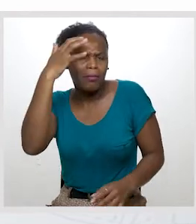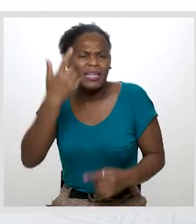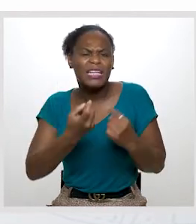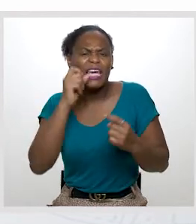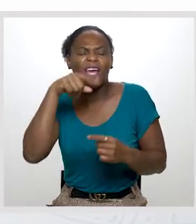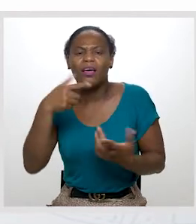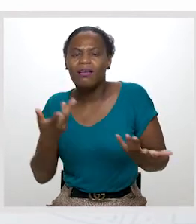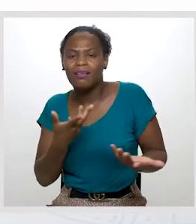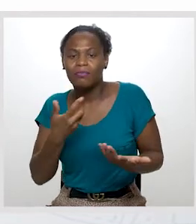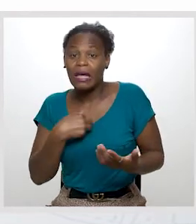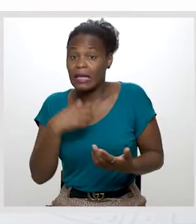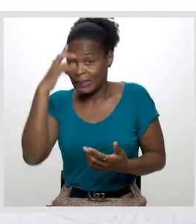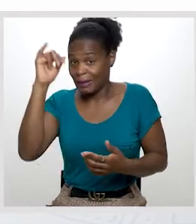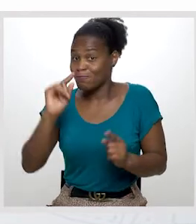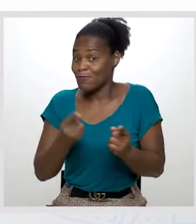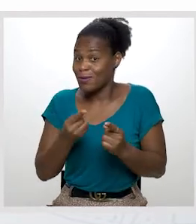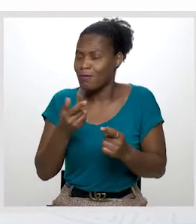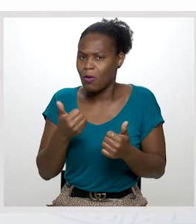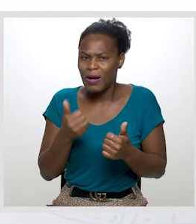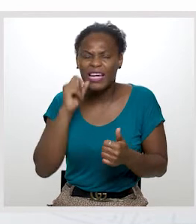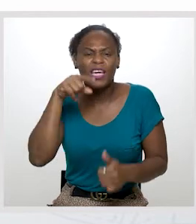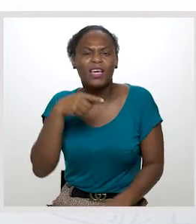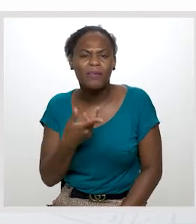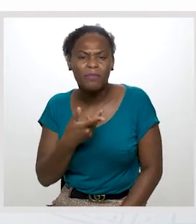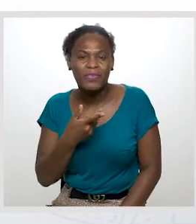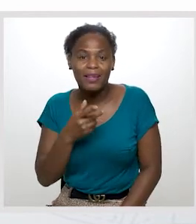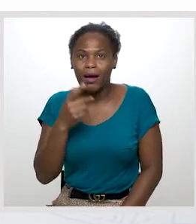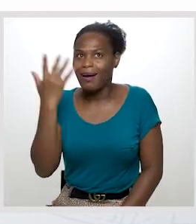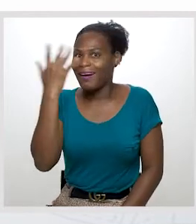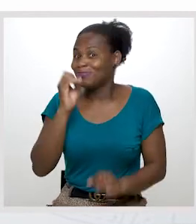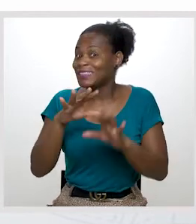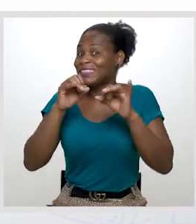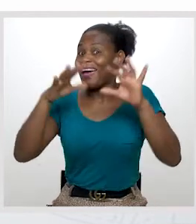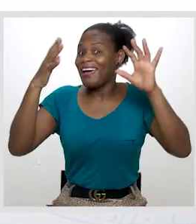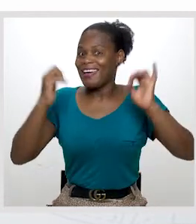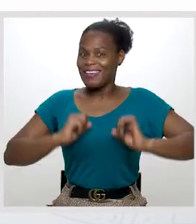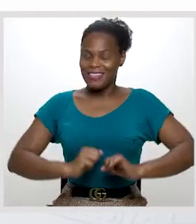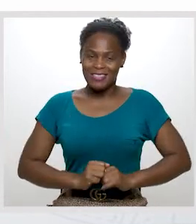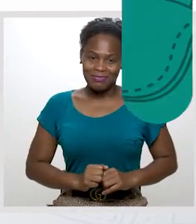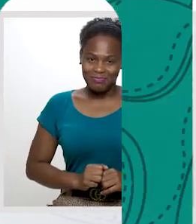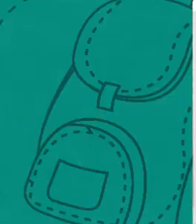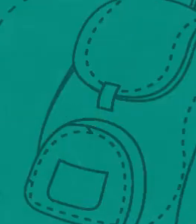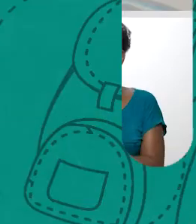à qui? Moi, j'ai ma petite idée. Ah bon? Qui? Mystère.